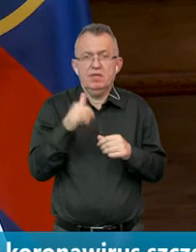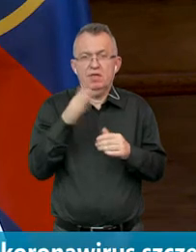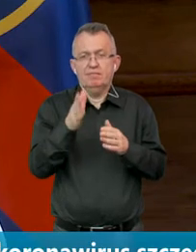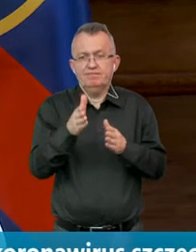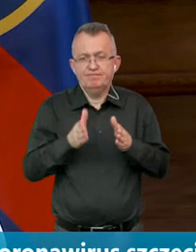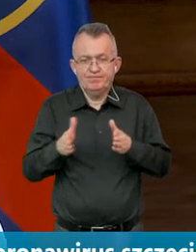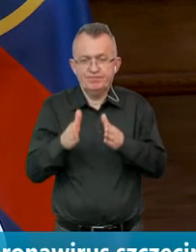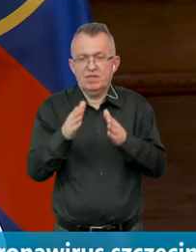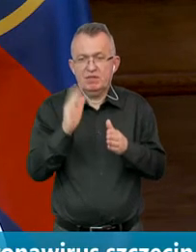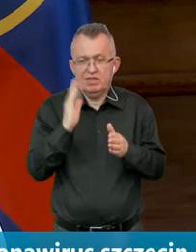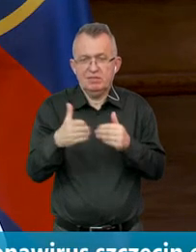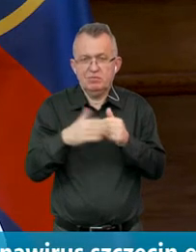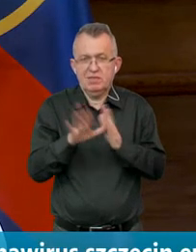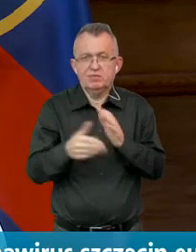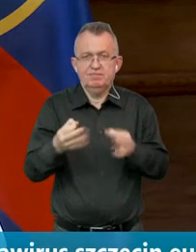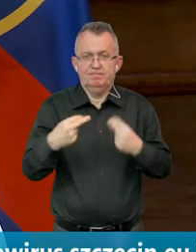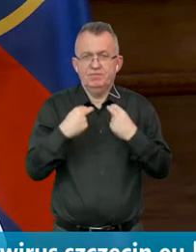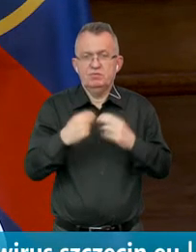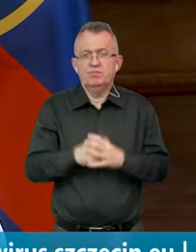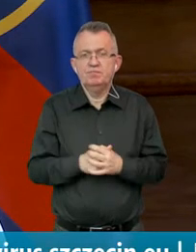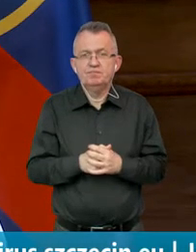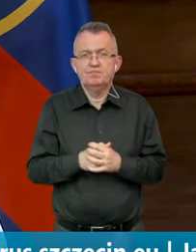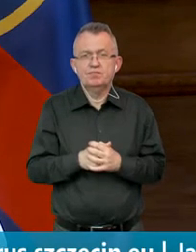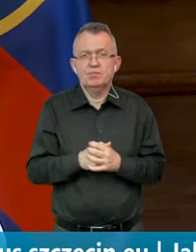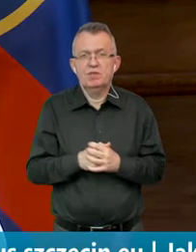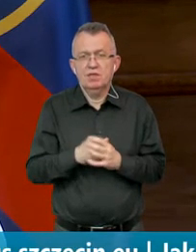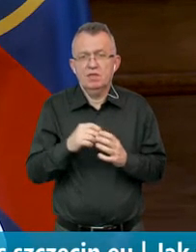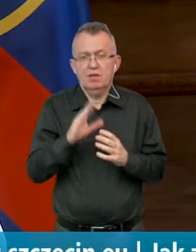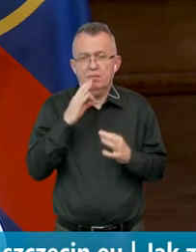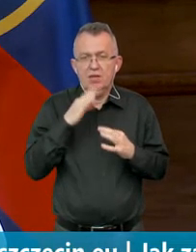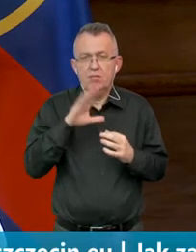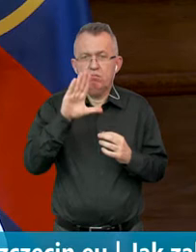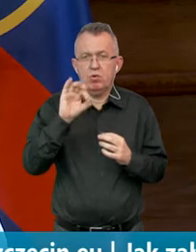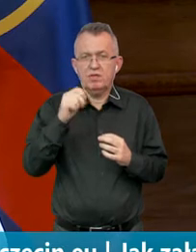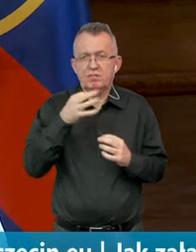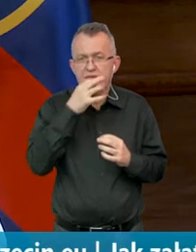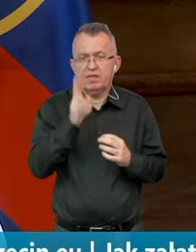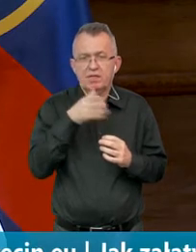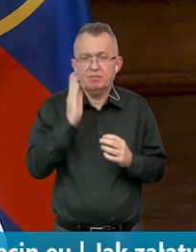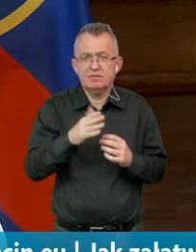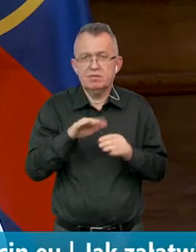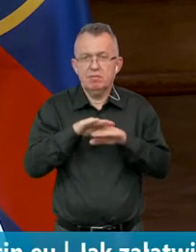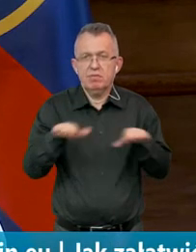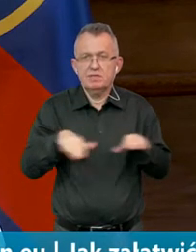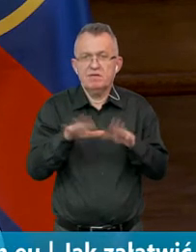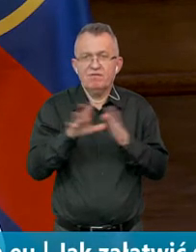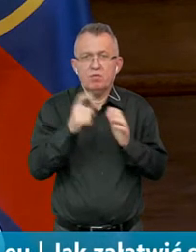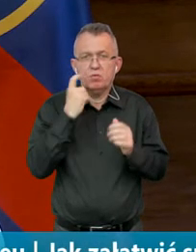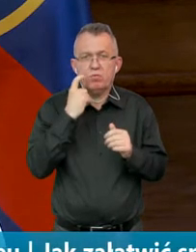będą należały do miasta. Pan Bogdan pyta, kiedy będzie basen w